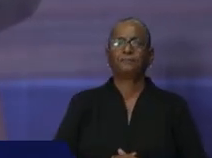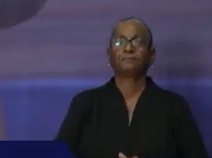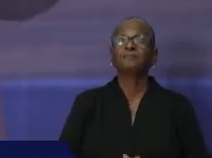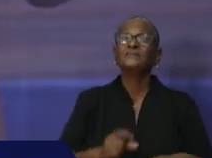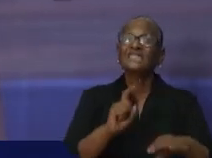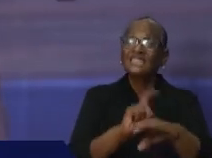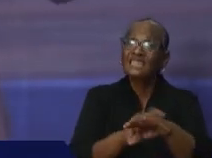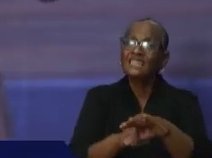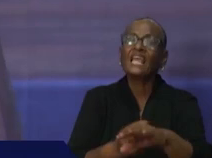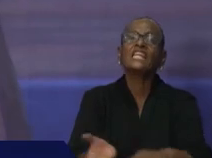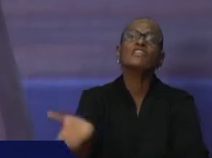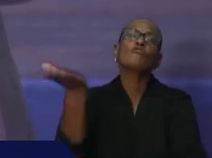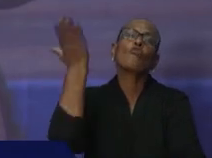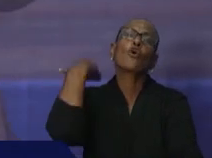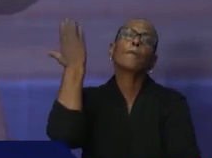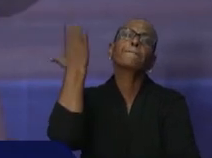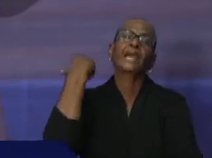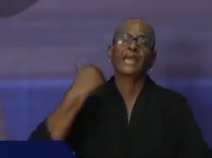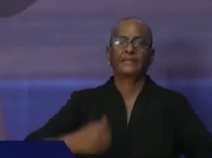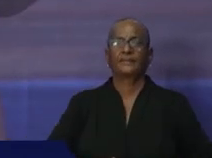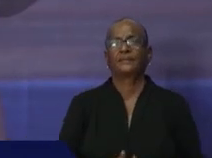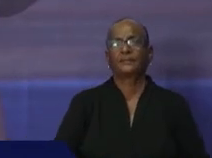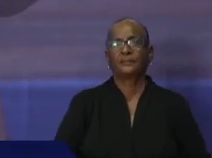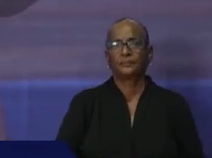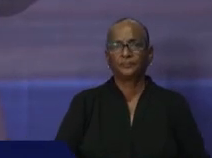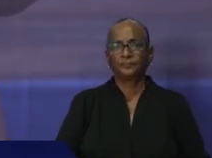Atin dat i psakba.